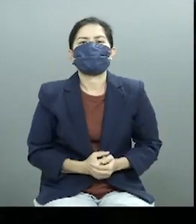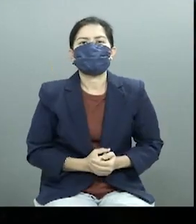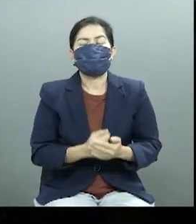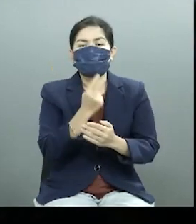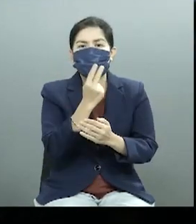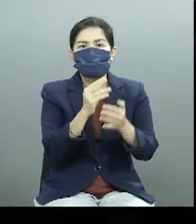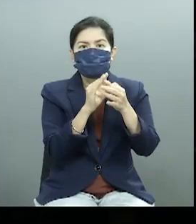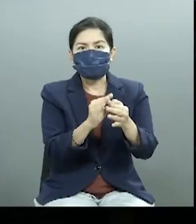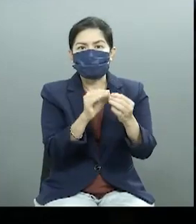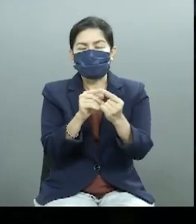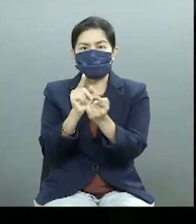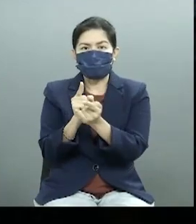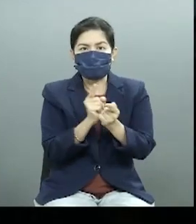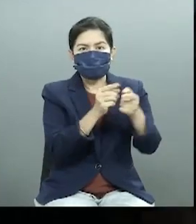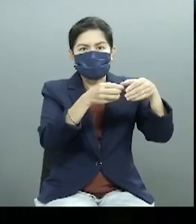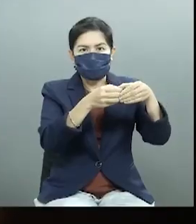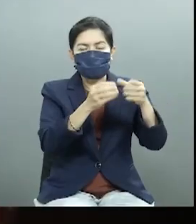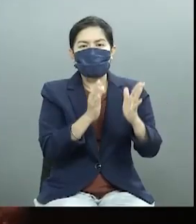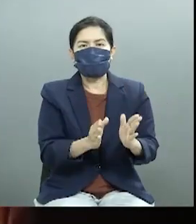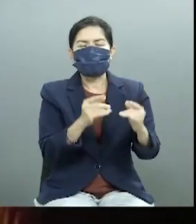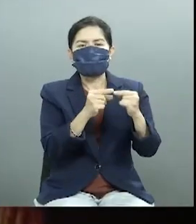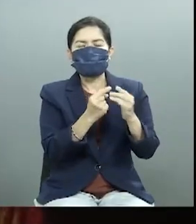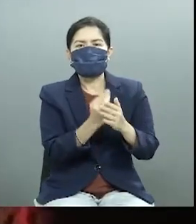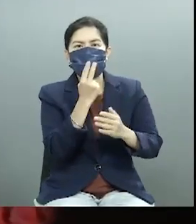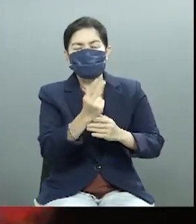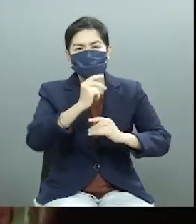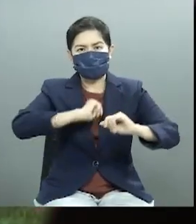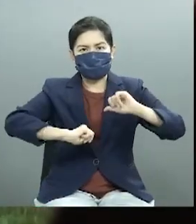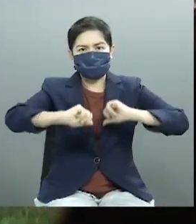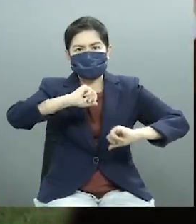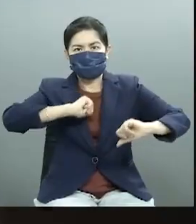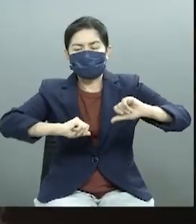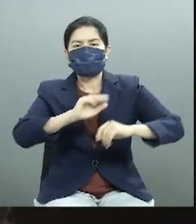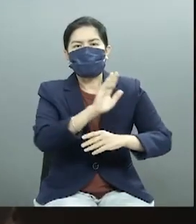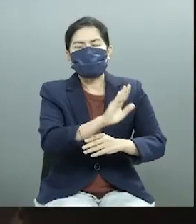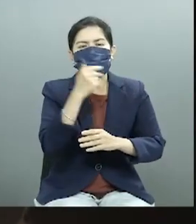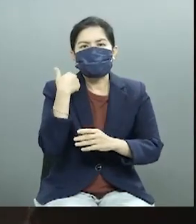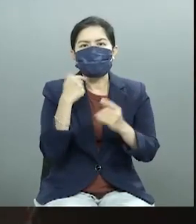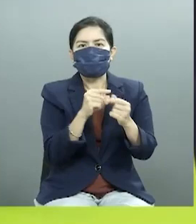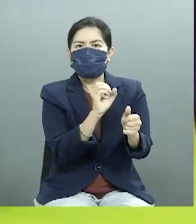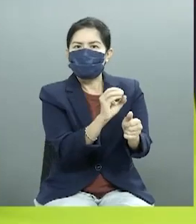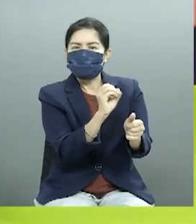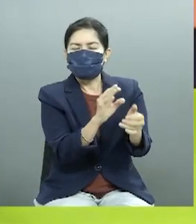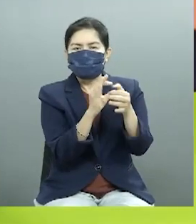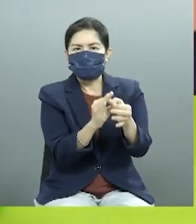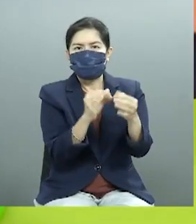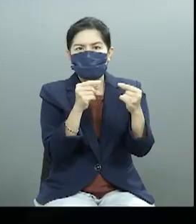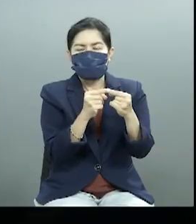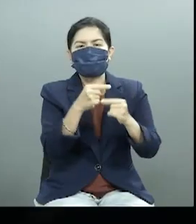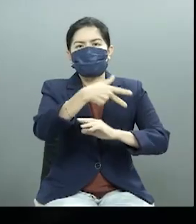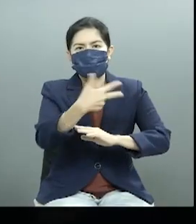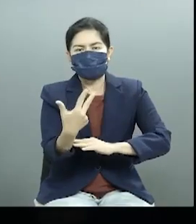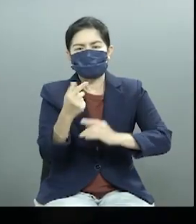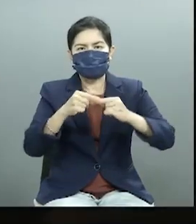และติดตามบรรยากาศการพบปะแฟนละครจากเจ้าพระยาสู่อิราวดีที่รวมให้ข้อเสนอแนะต่อการผลิตละครของไ